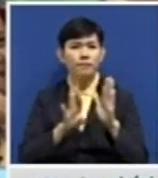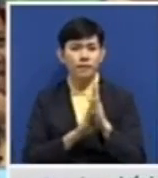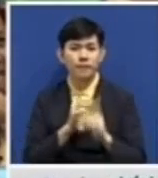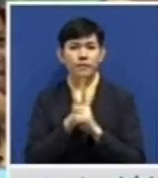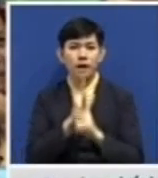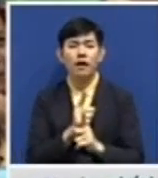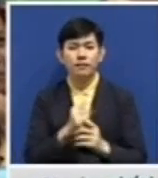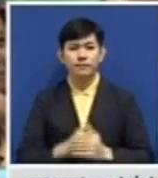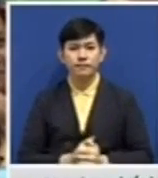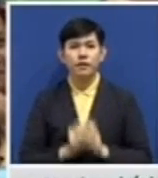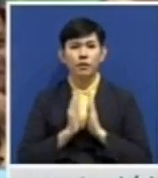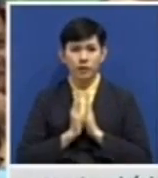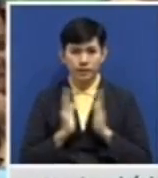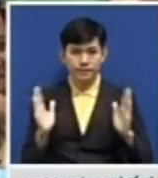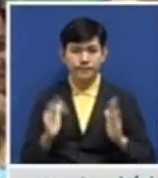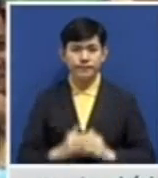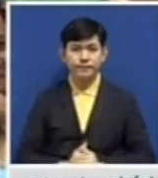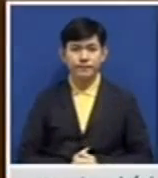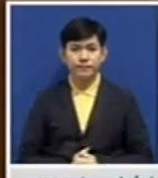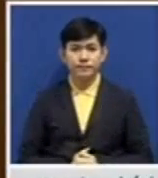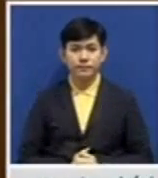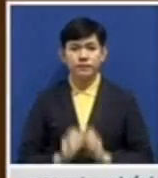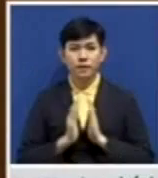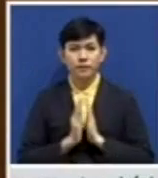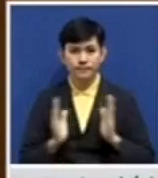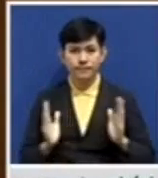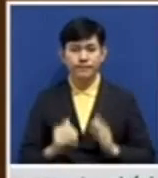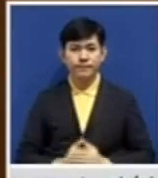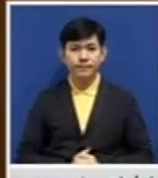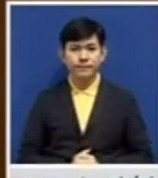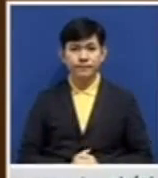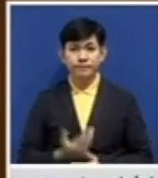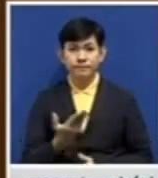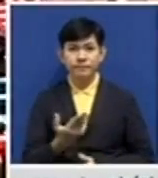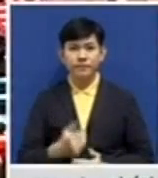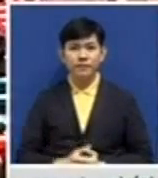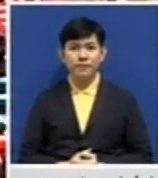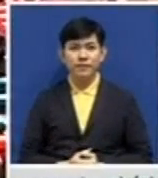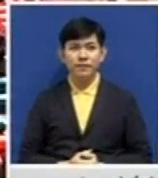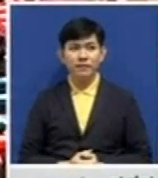ประชุมครับขอขอบพระคุณครับ ครับขอบคุณมากครับท่านวิ่งขวัญครับ